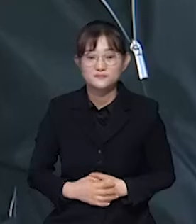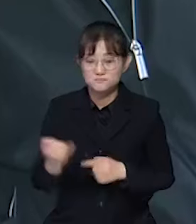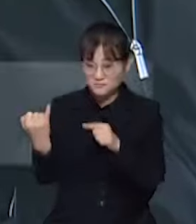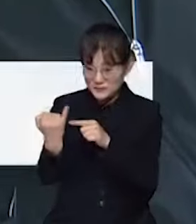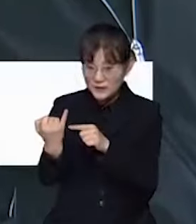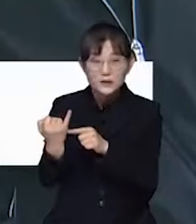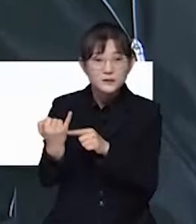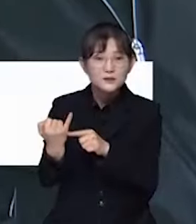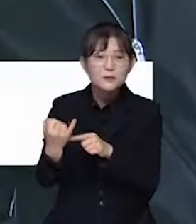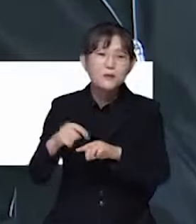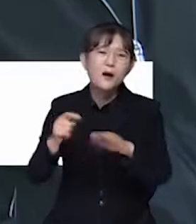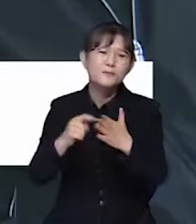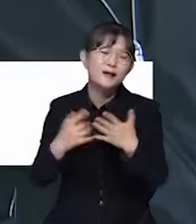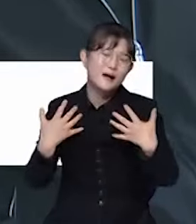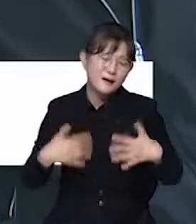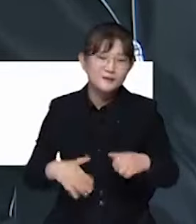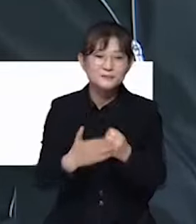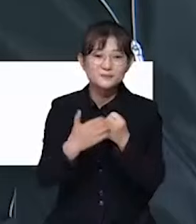여려서